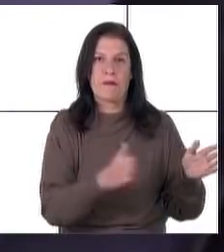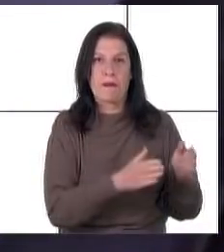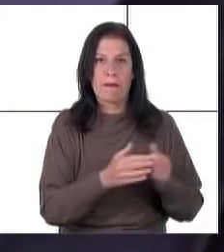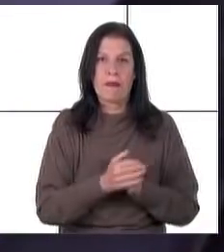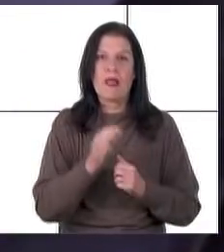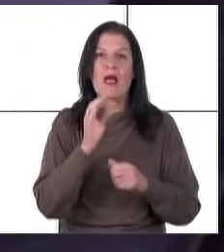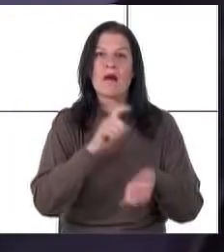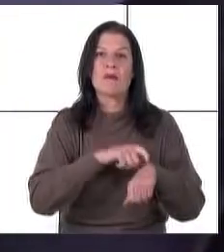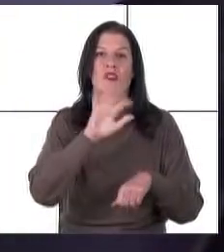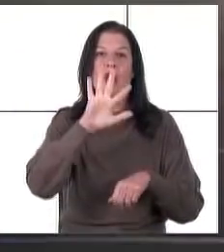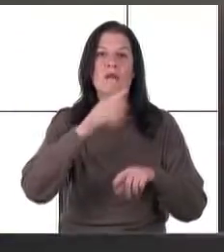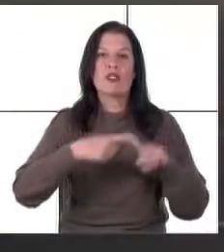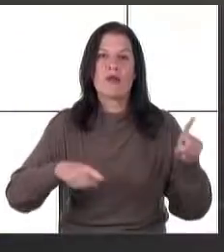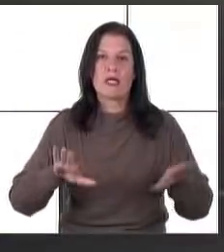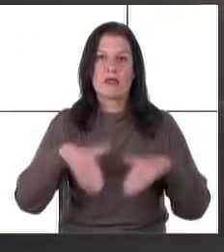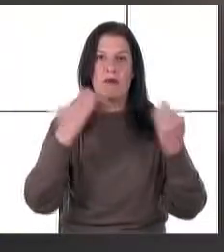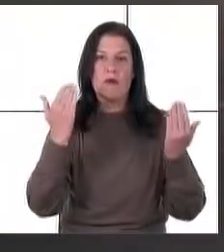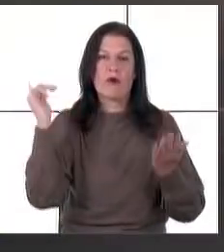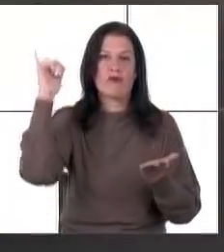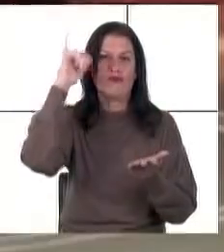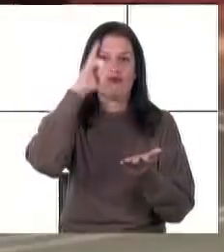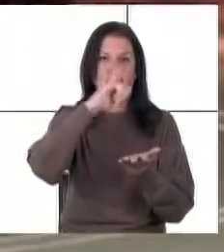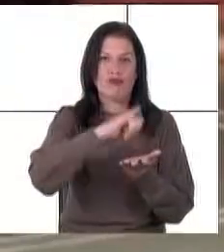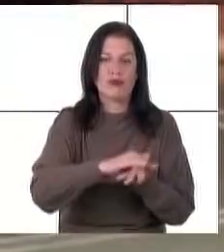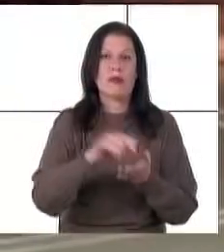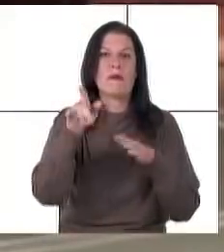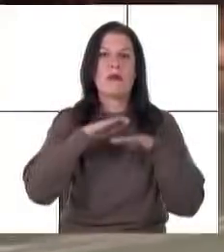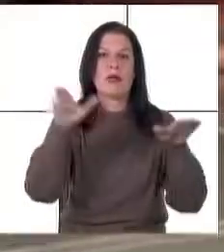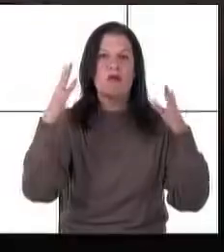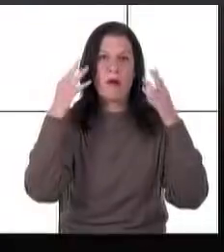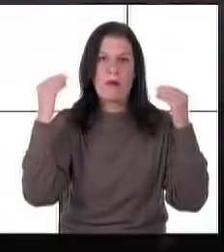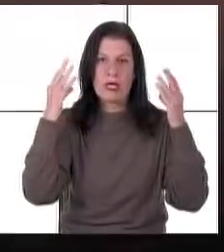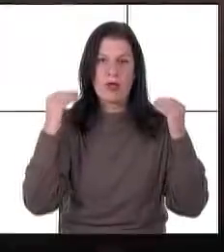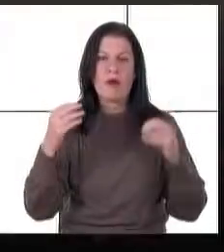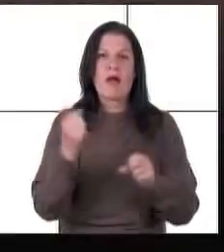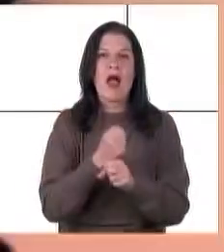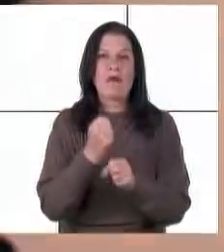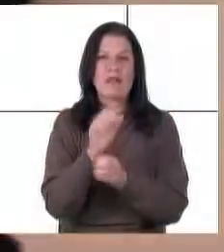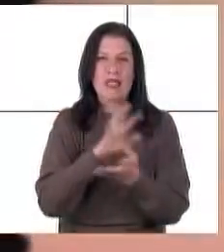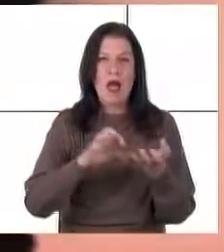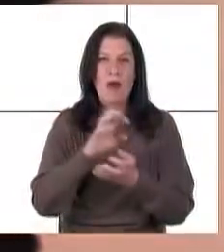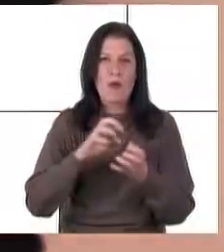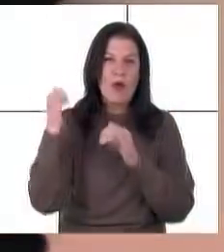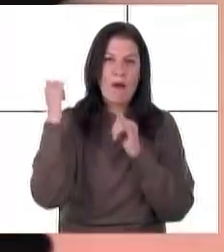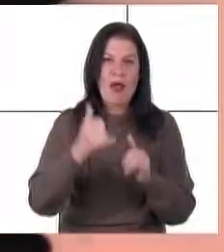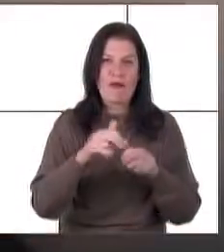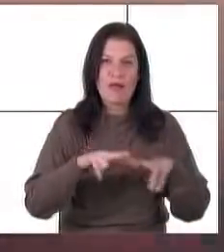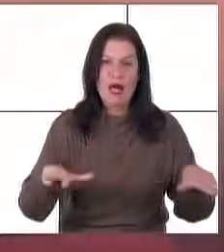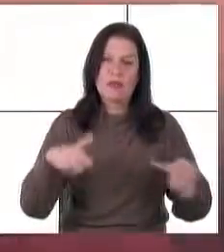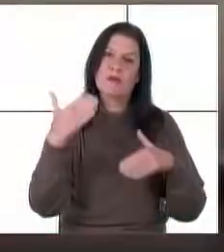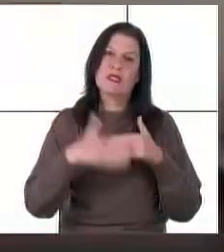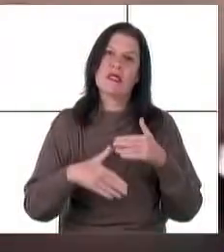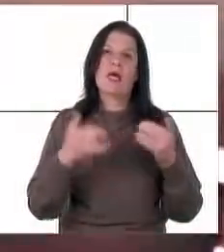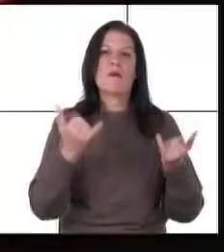בחמש וחצי בבוקר המטוס נוחת בנמל התעופה בן גוריון. המבצע המורכב להביא אותם לארץ מסתיים. מכאן הם מפונים